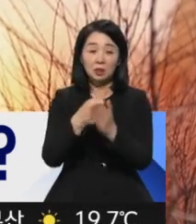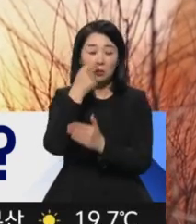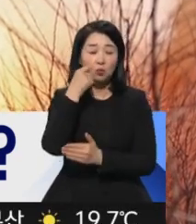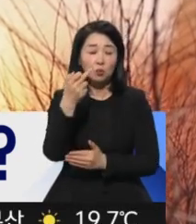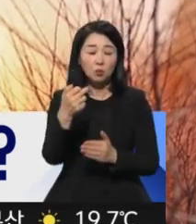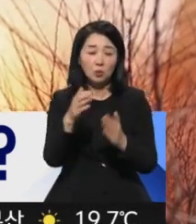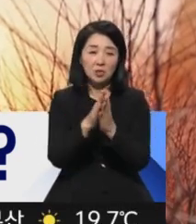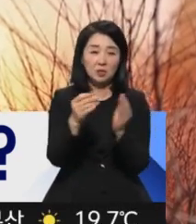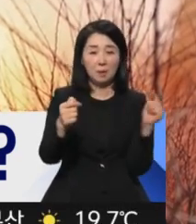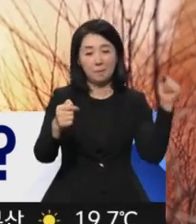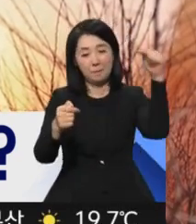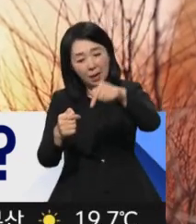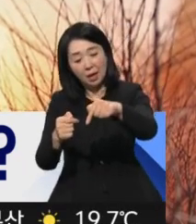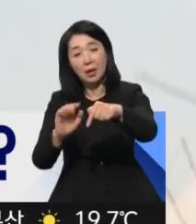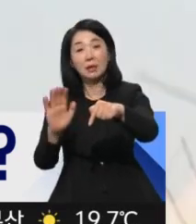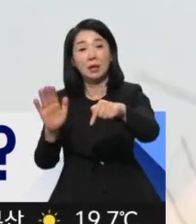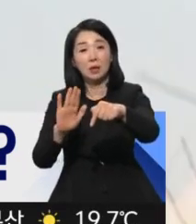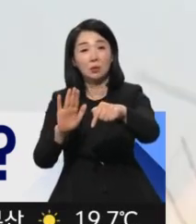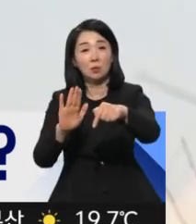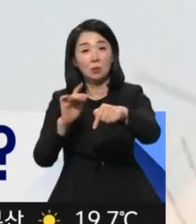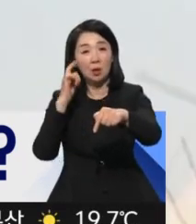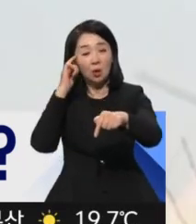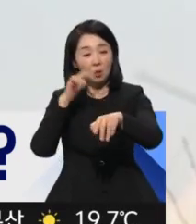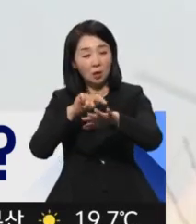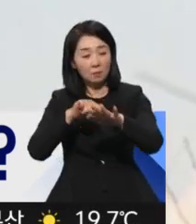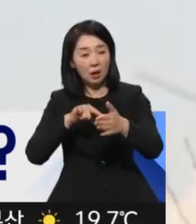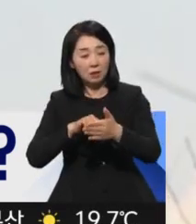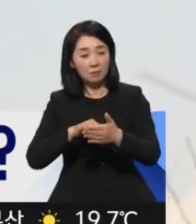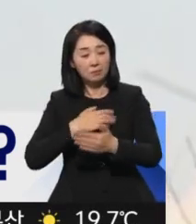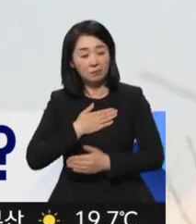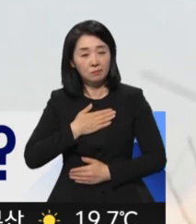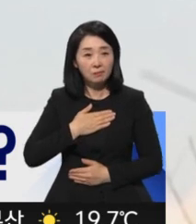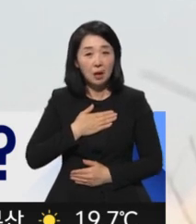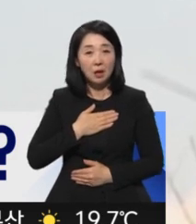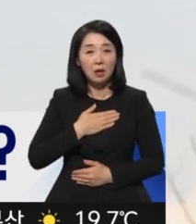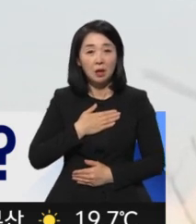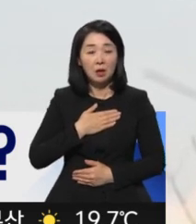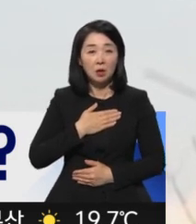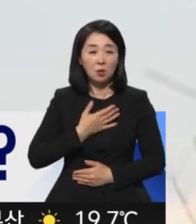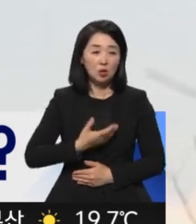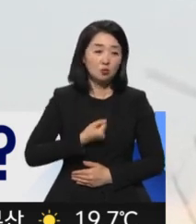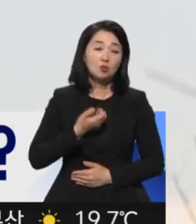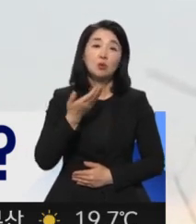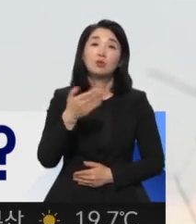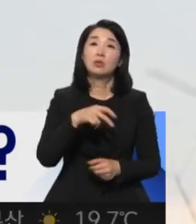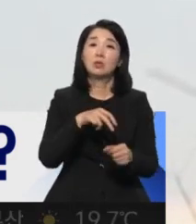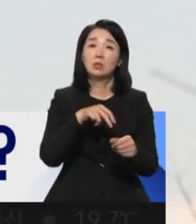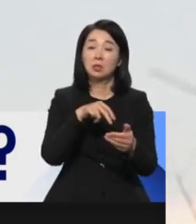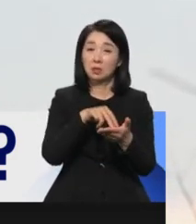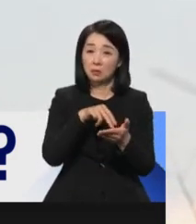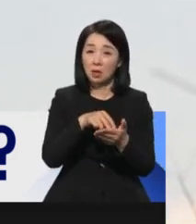이렇게 보기보다는 심리적으로 우리 국민들에게 좀 심리적 충격을 주는 차원으로